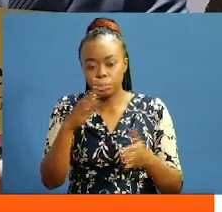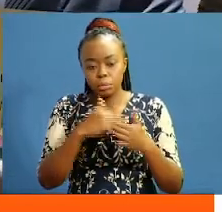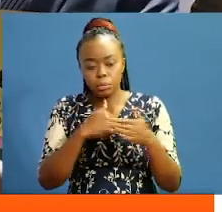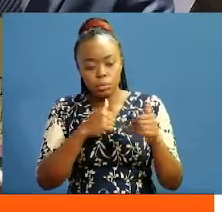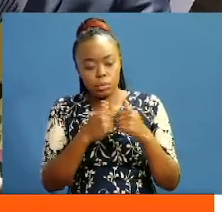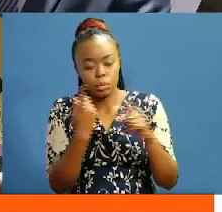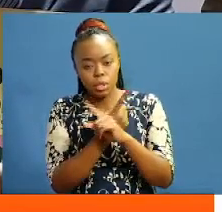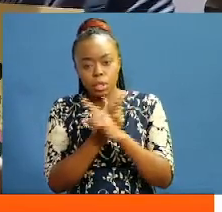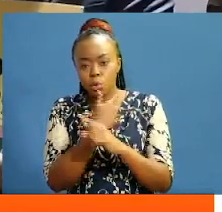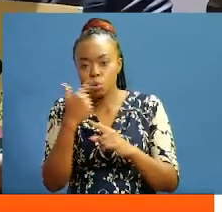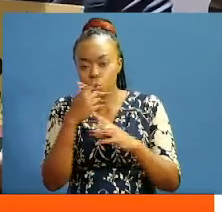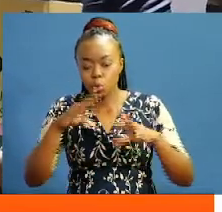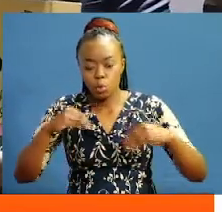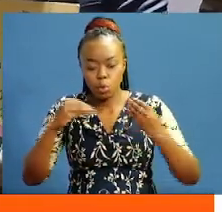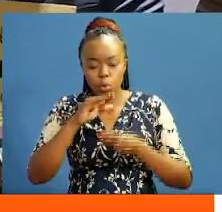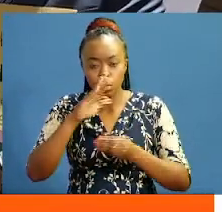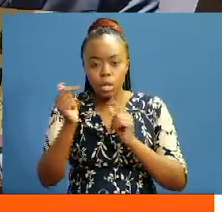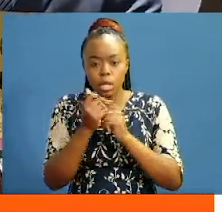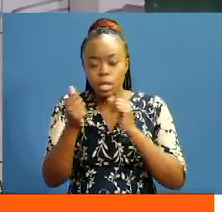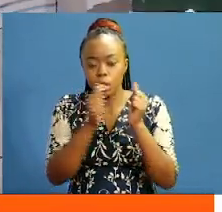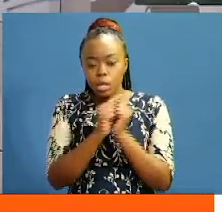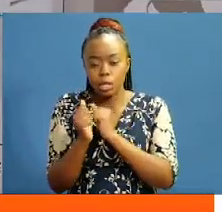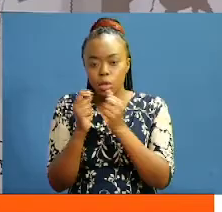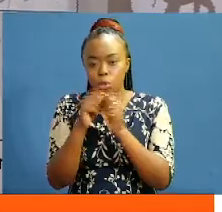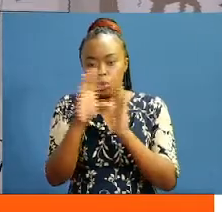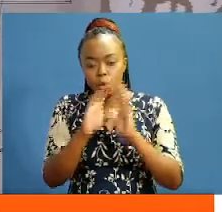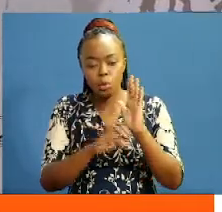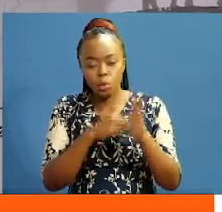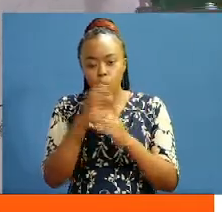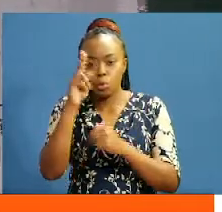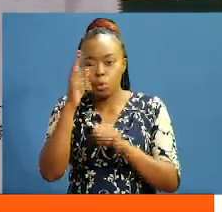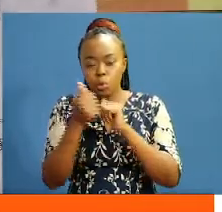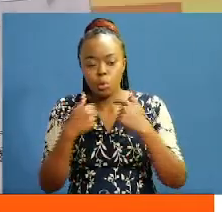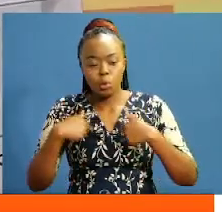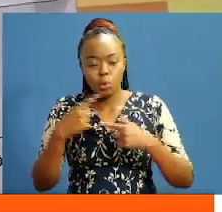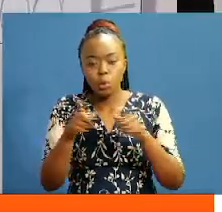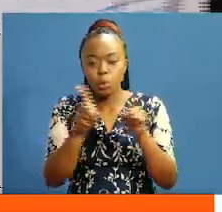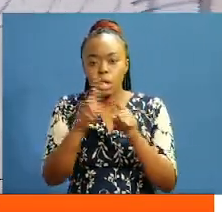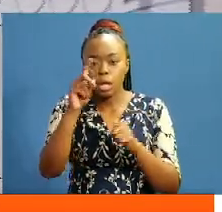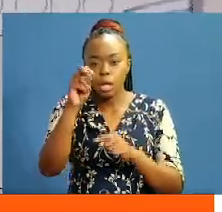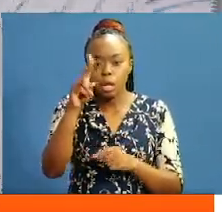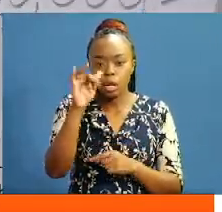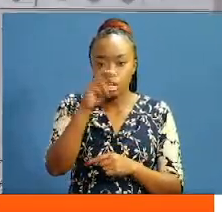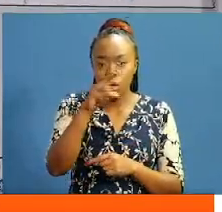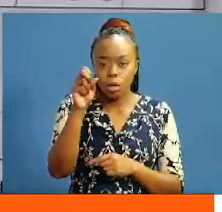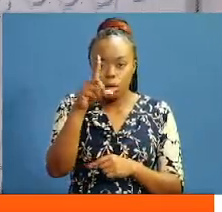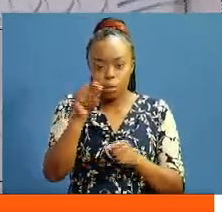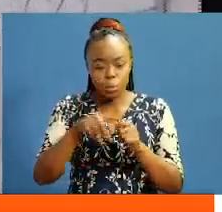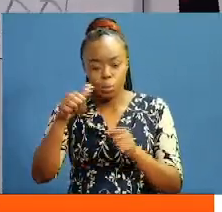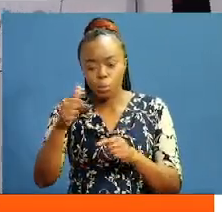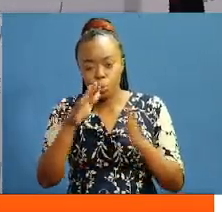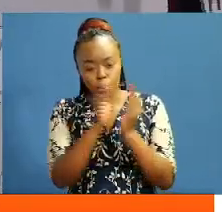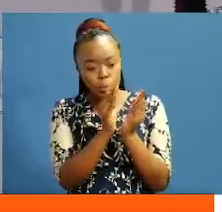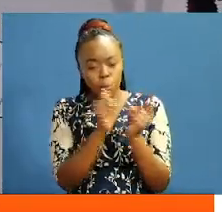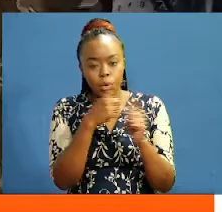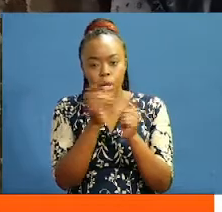Baadhi ya wadhamini waliotoa ufadhili wao ni pamoja na kampuni za bia za Kenya, kampuni ya Trigger Tours, shirika la Animal